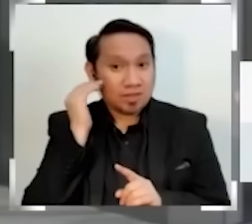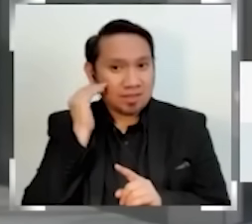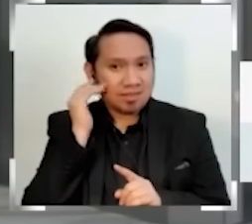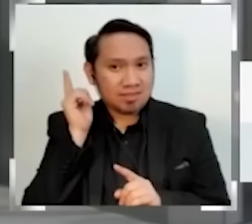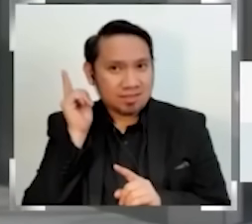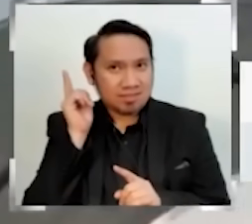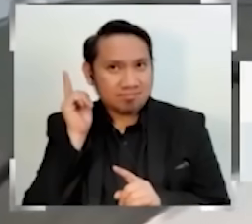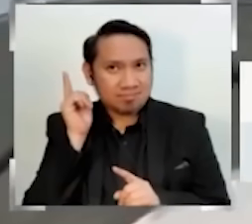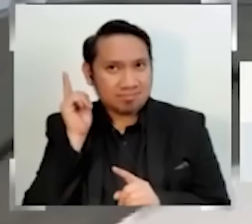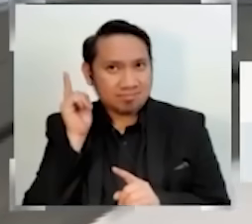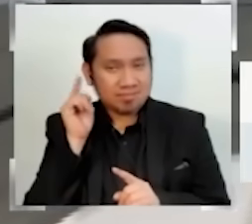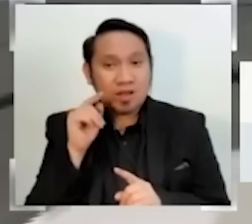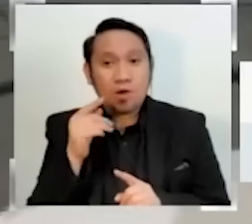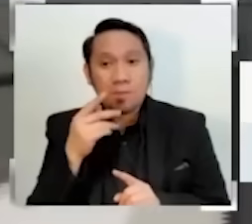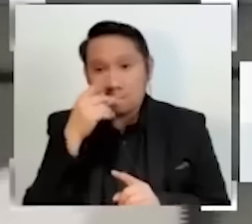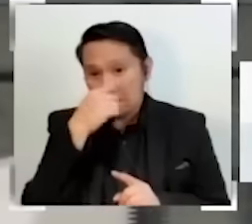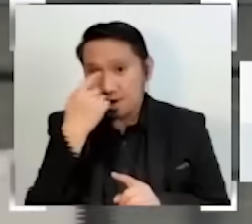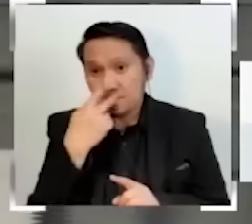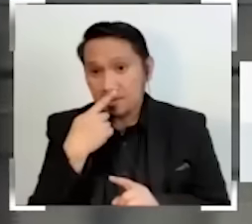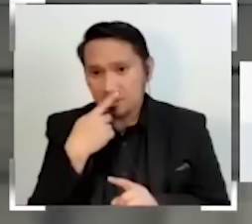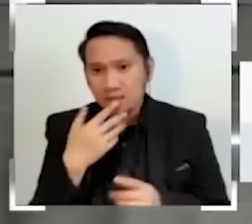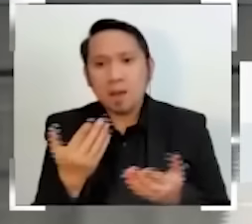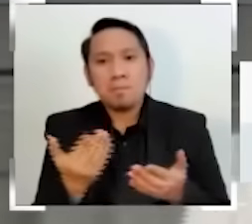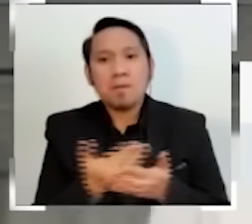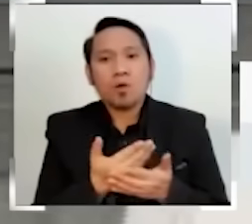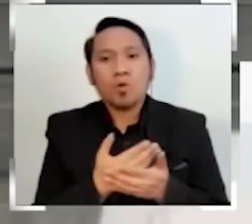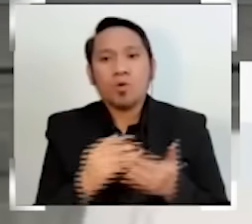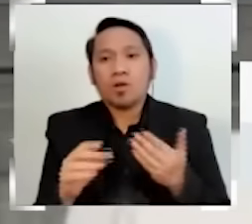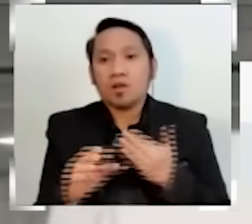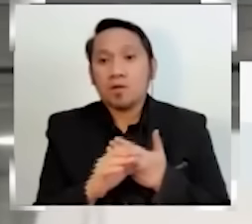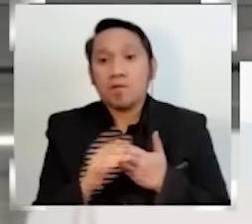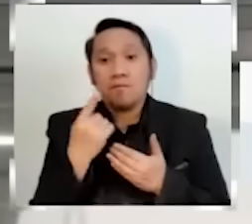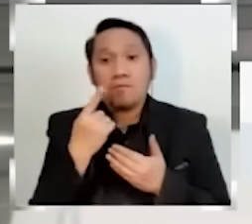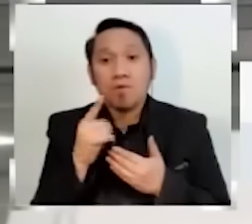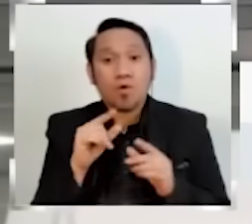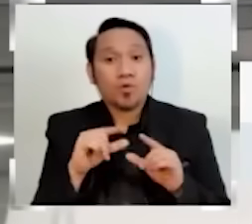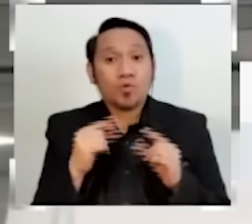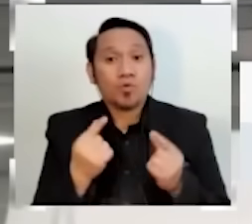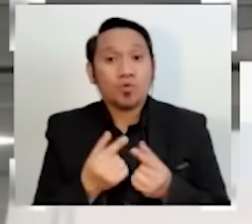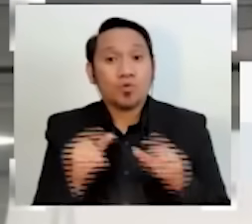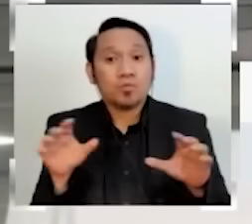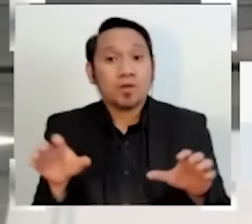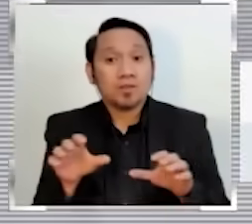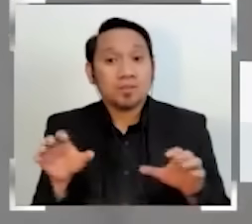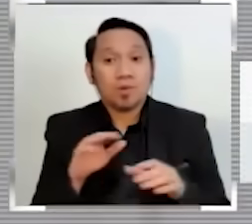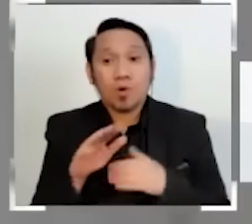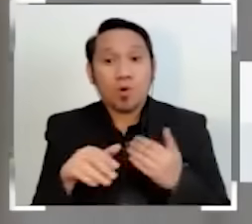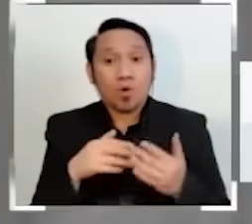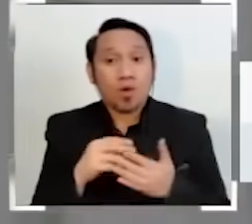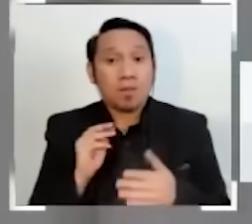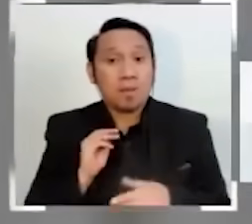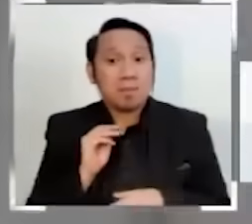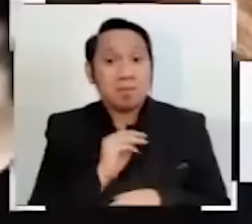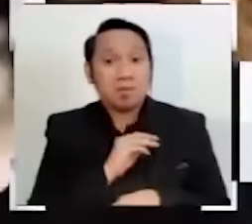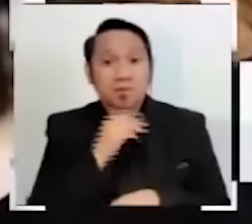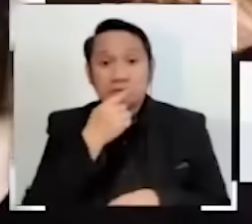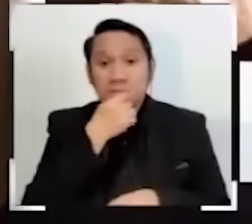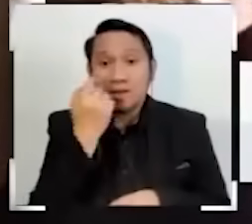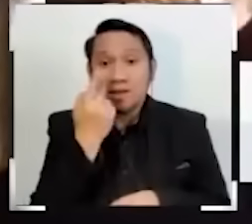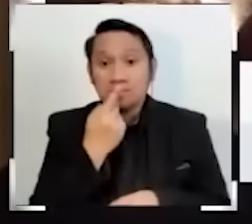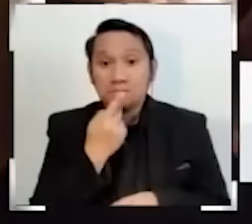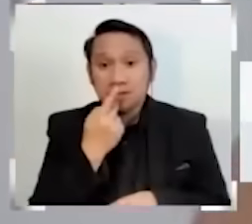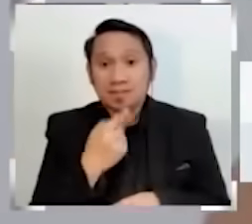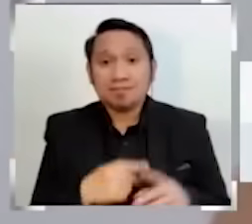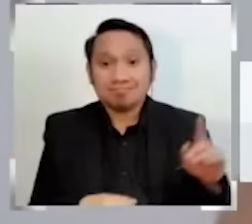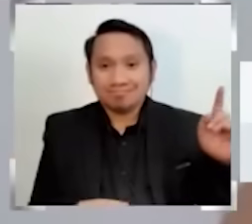ng Korean media, nag-renew ng kontrata para sa group activities ang lahat ng Blackpink members na sina Jisoo, Rosé, Lisa